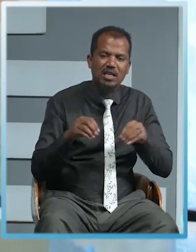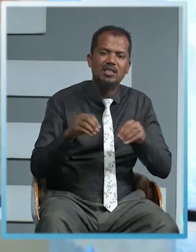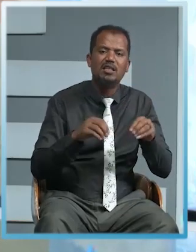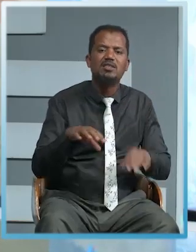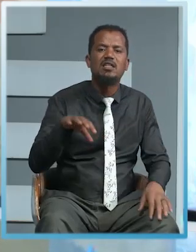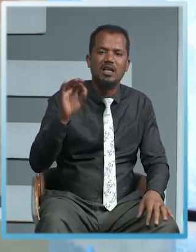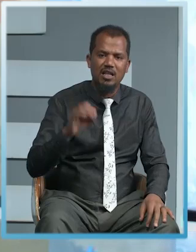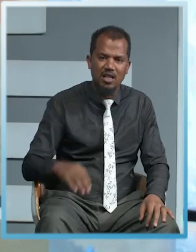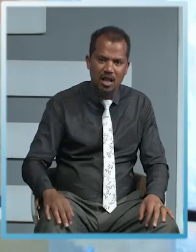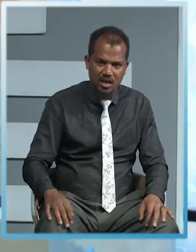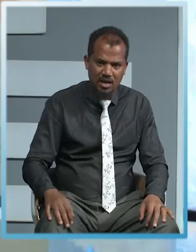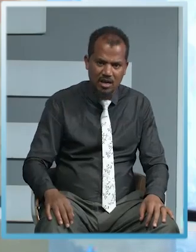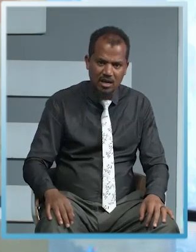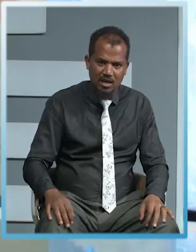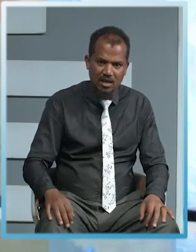እየተንቀሳቀስን እንገኛለን።